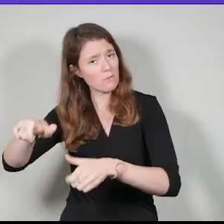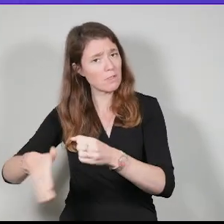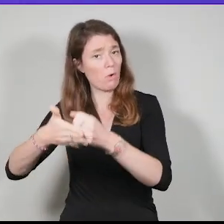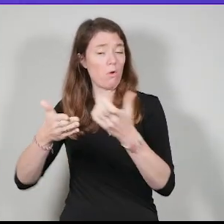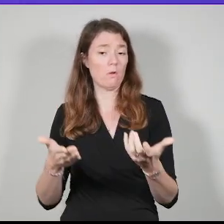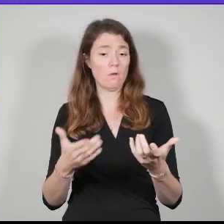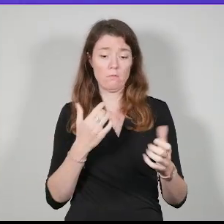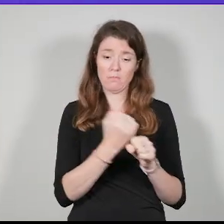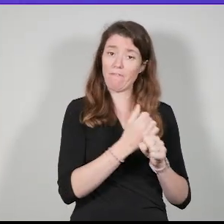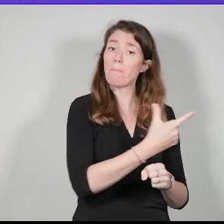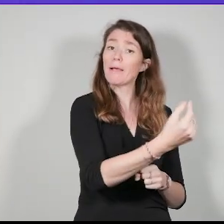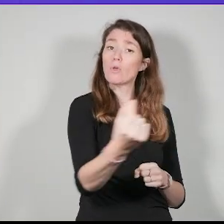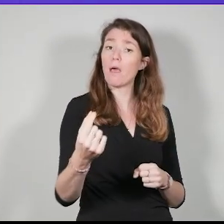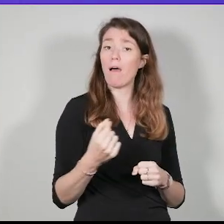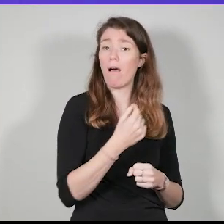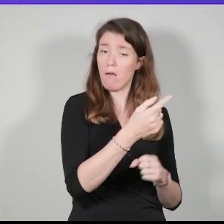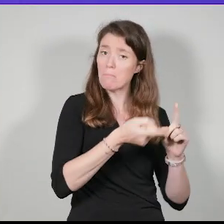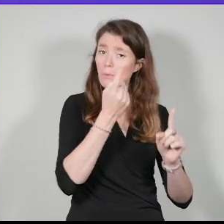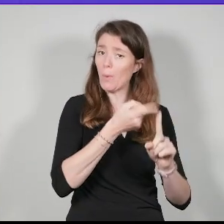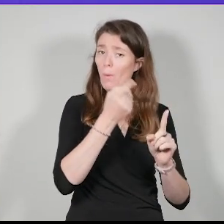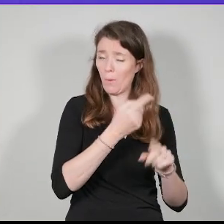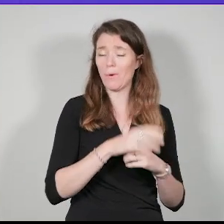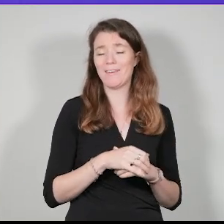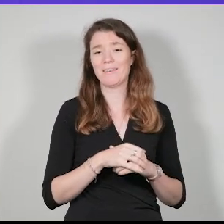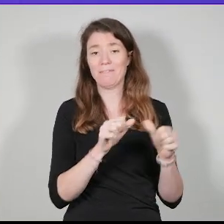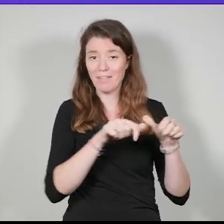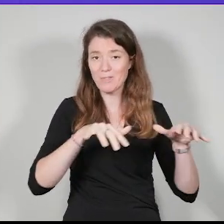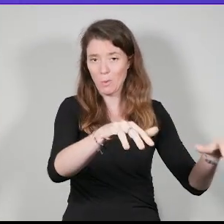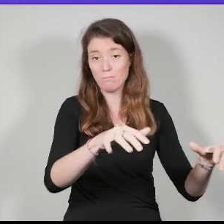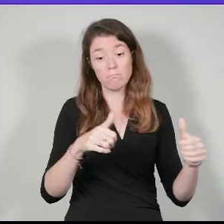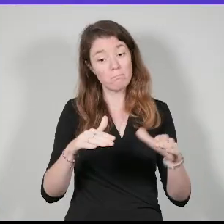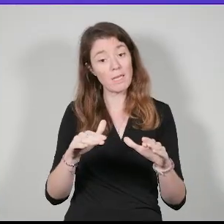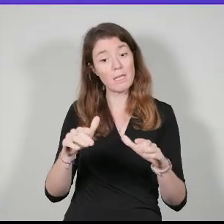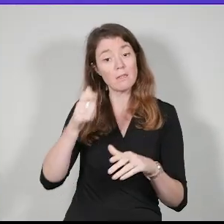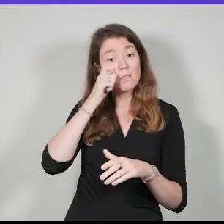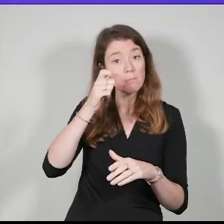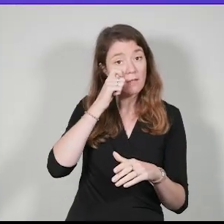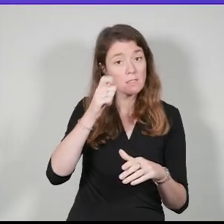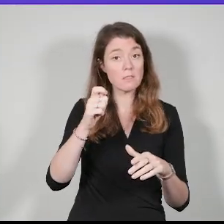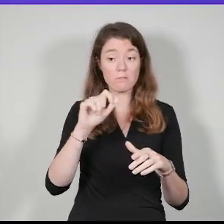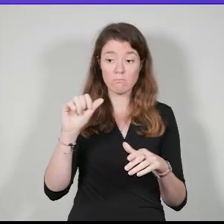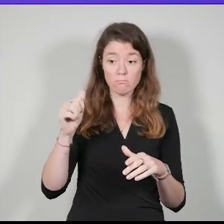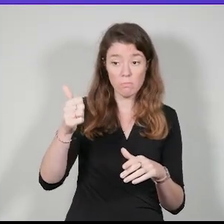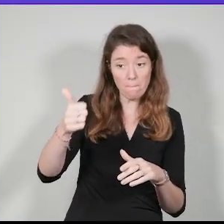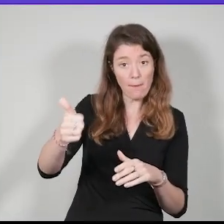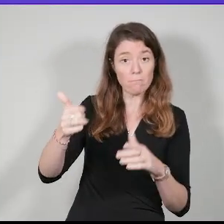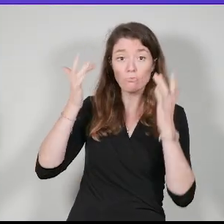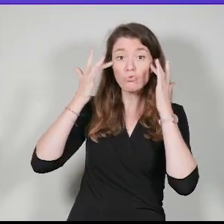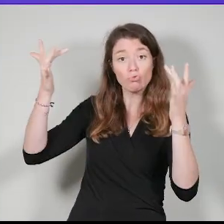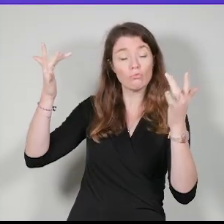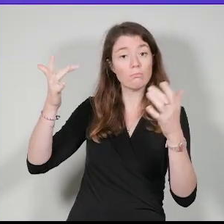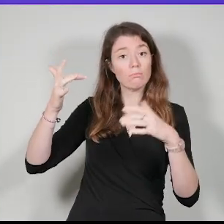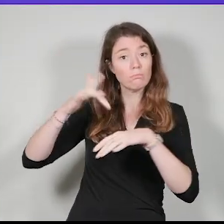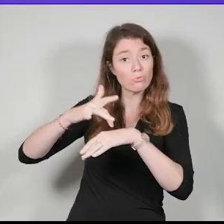travail partenarial important, et dans le respect en fait, de l'expertise expérientielle des personnes. Et